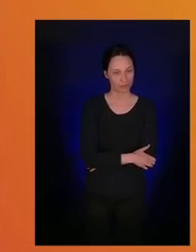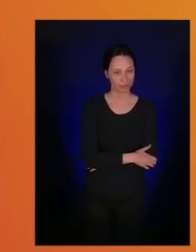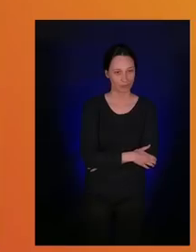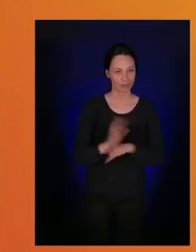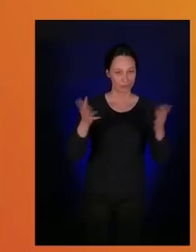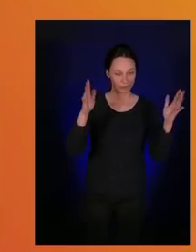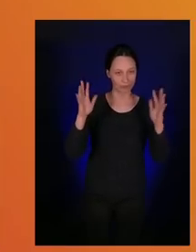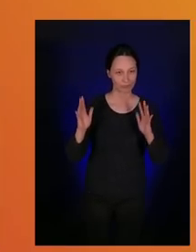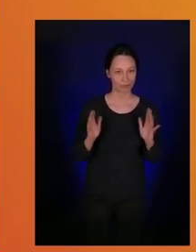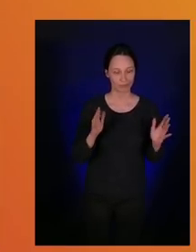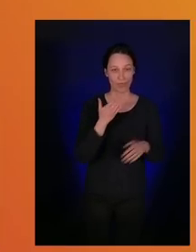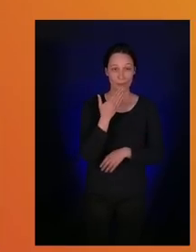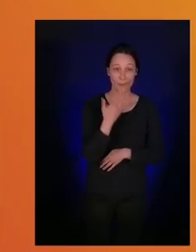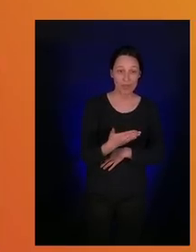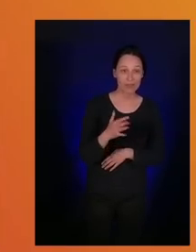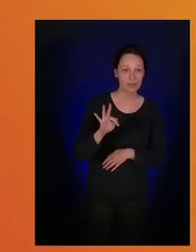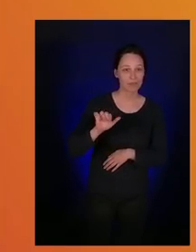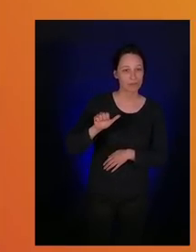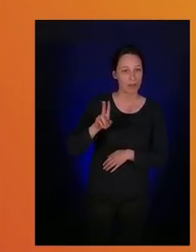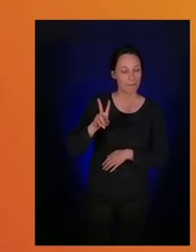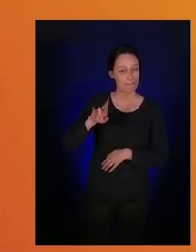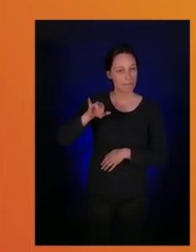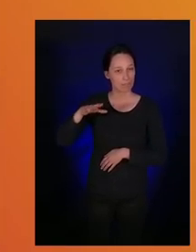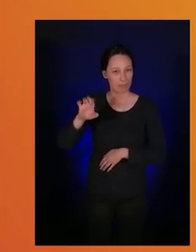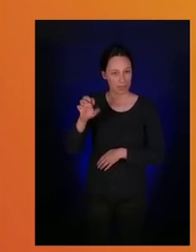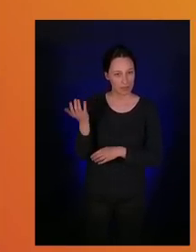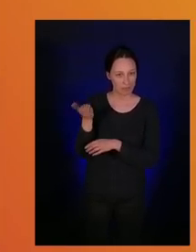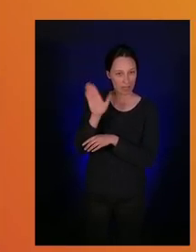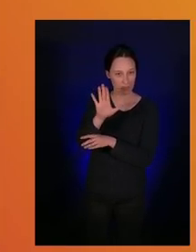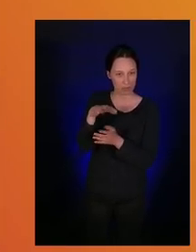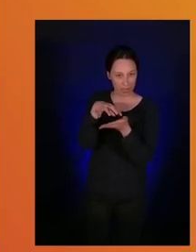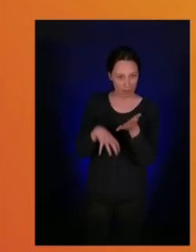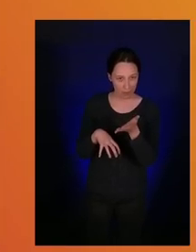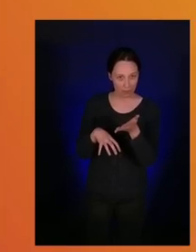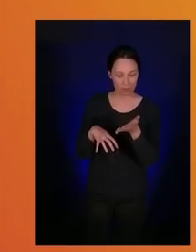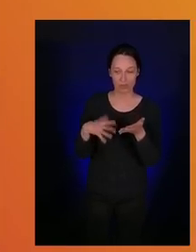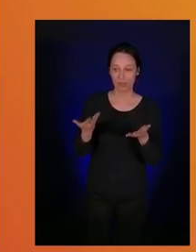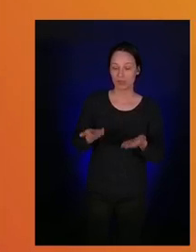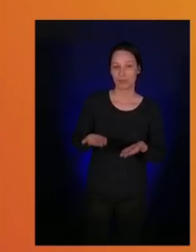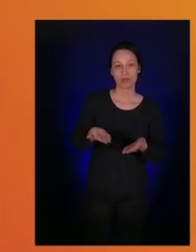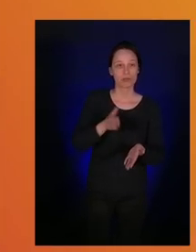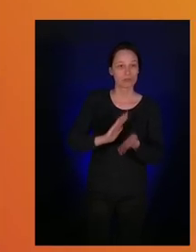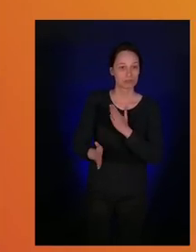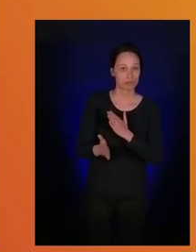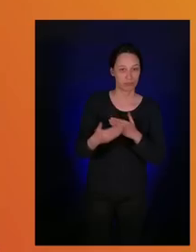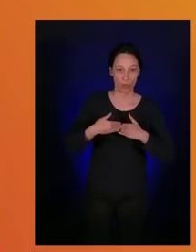Merci Fabrice pour la présentation du rapport. Sans plus attendre, on va ouvrir le débat sur le rapport